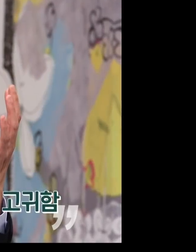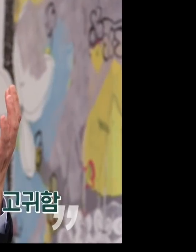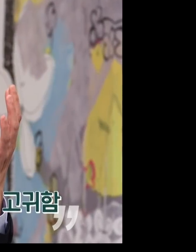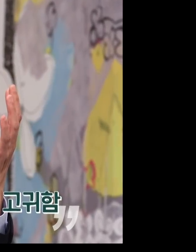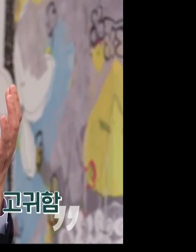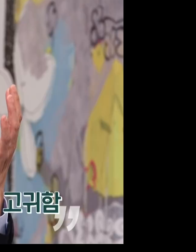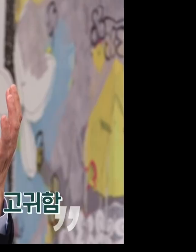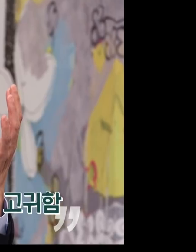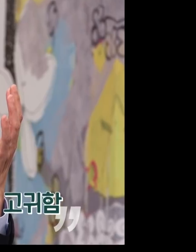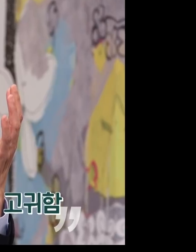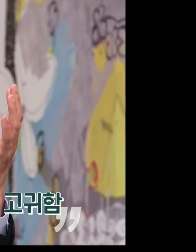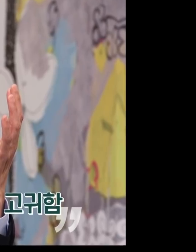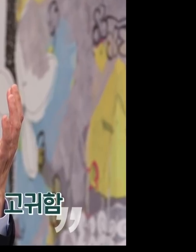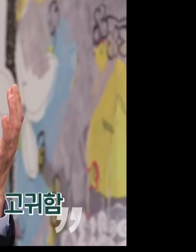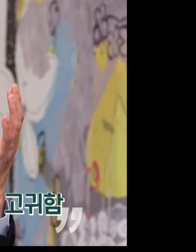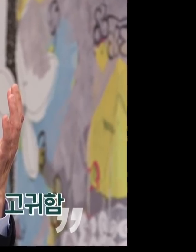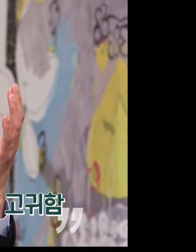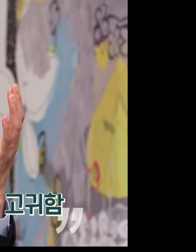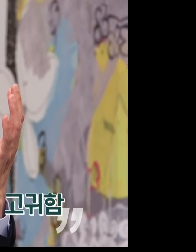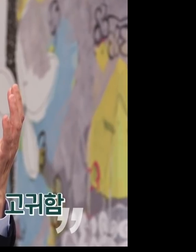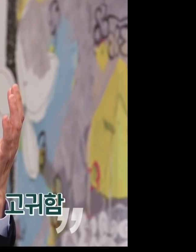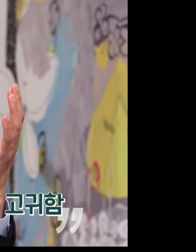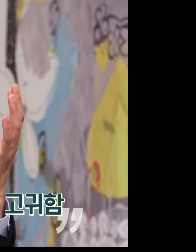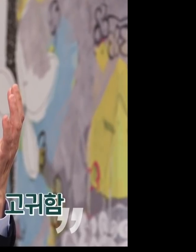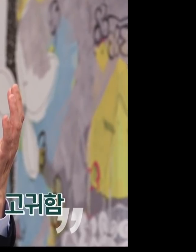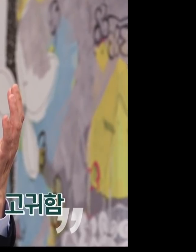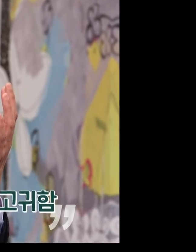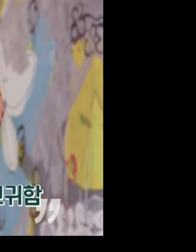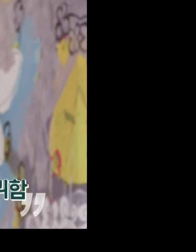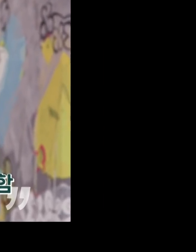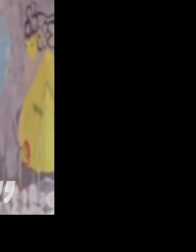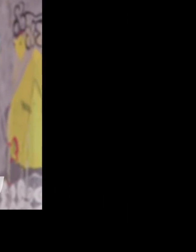오직 주님께 나